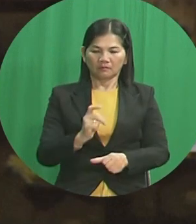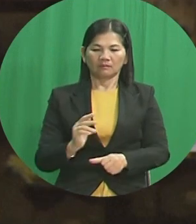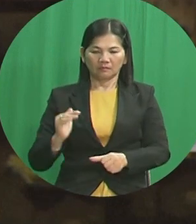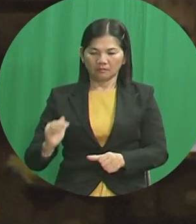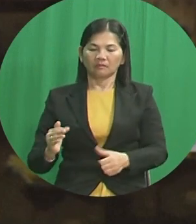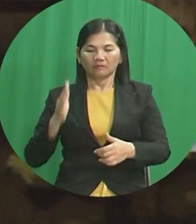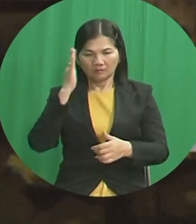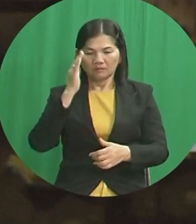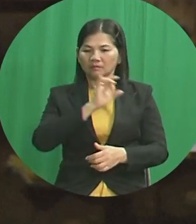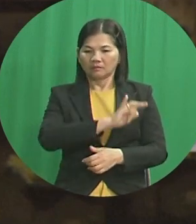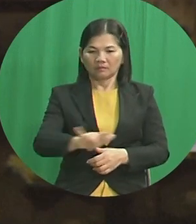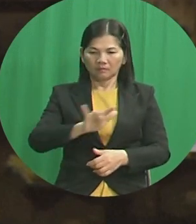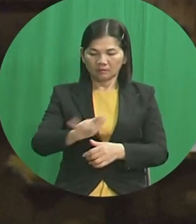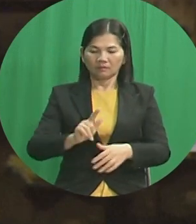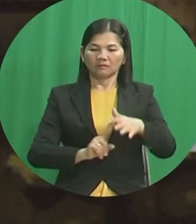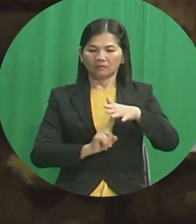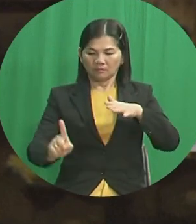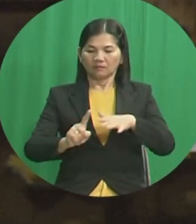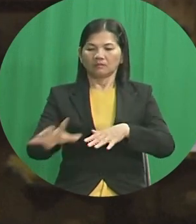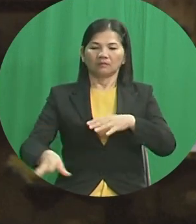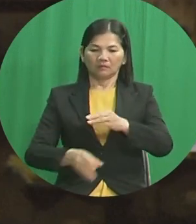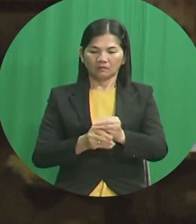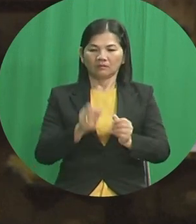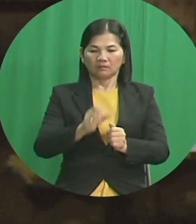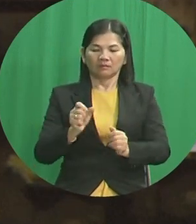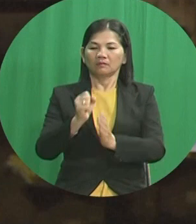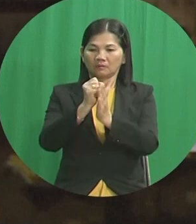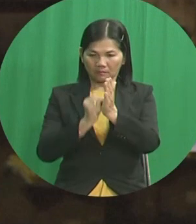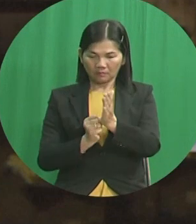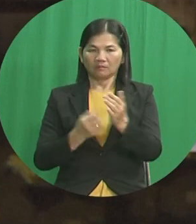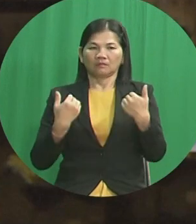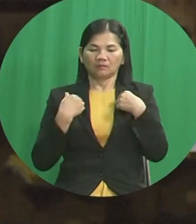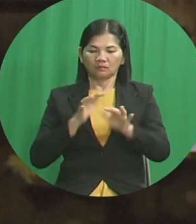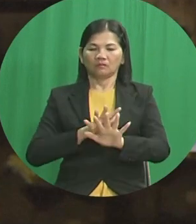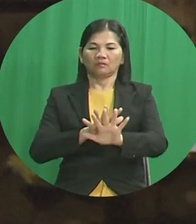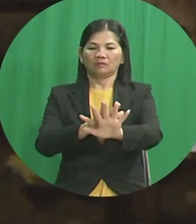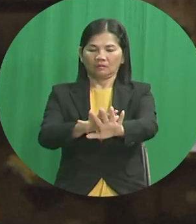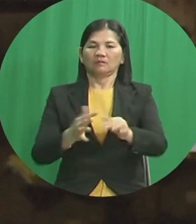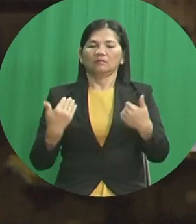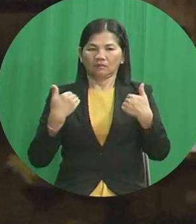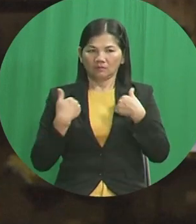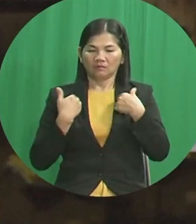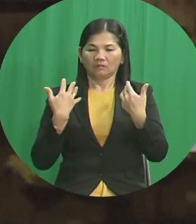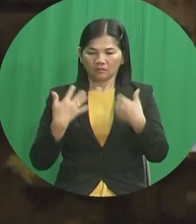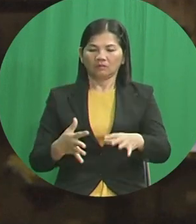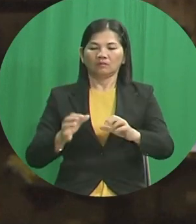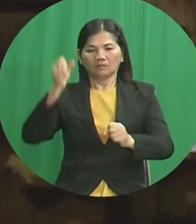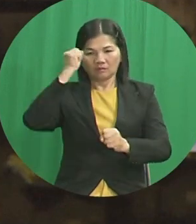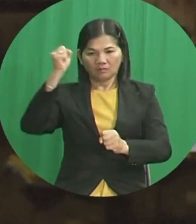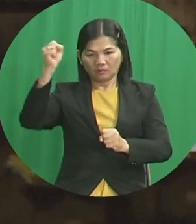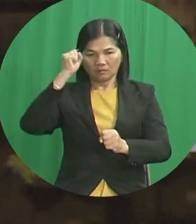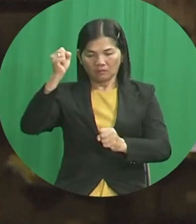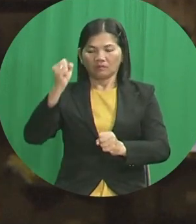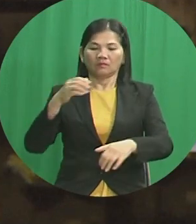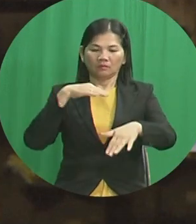ពួកគេក៏បានបញ្ជាឲ្យមានការជម្លៀសមនុស្សបន្ថែមទៀតនៅភាគខាងត្បូងដែលមានវងមនុស្សច្រើនខណៈដែលពួកគេបានផ្ដាច់ញាធ្វើប្រតិ